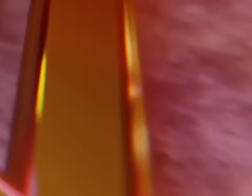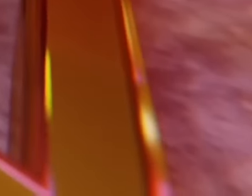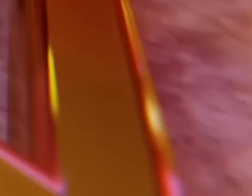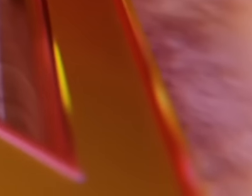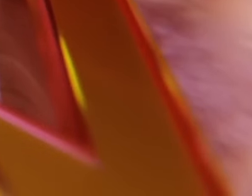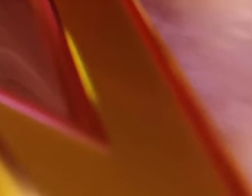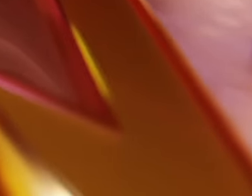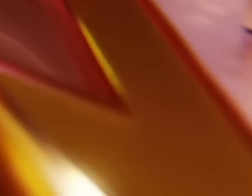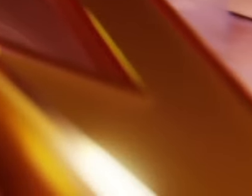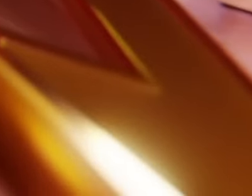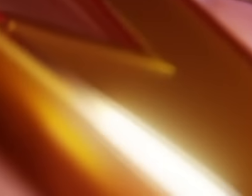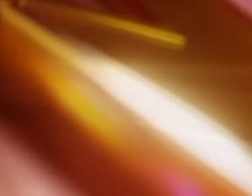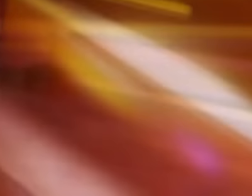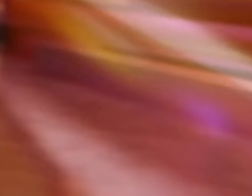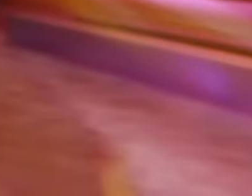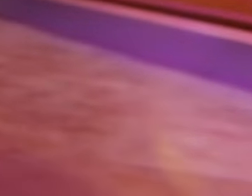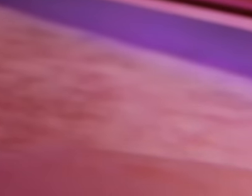حجتين يا